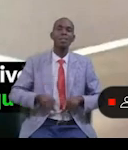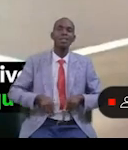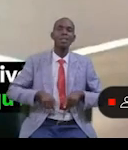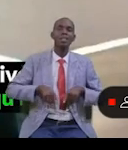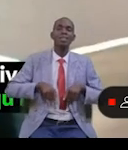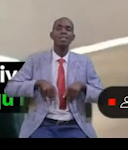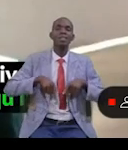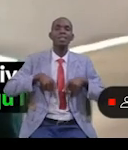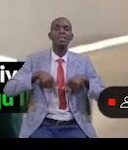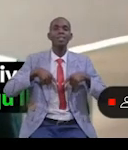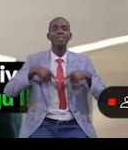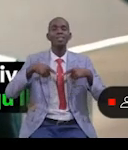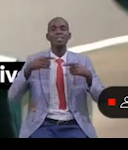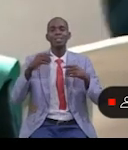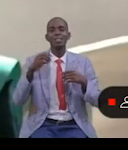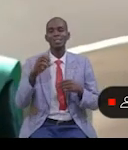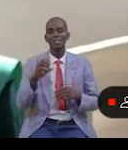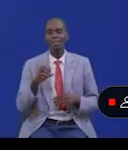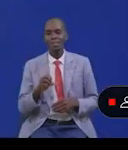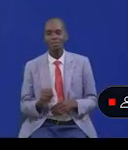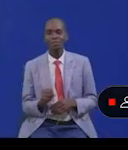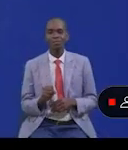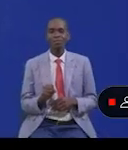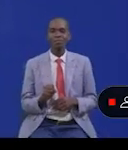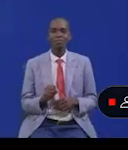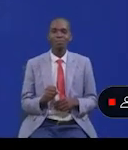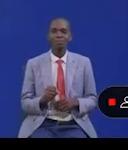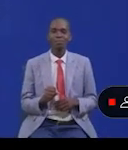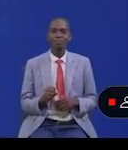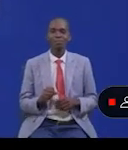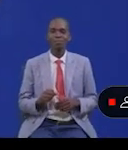he lives.